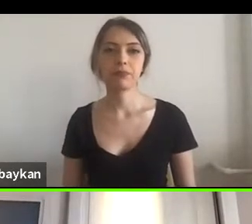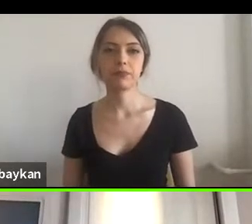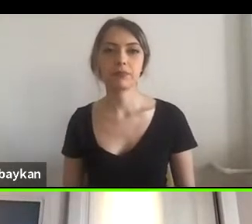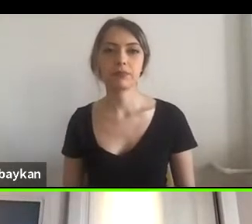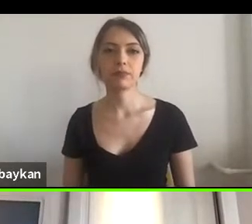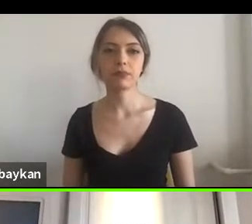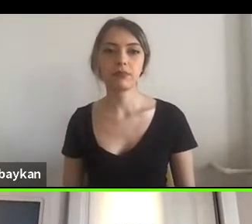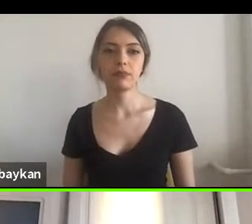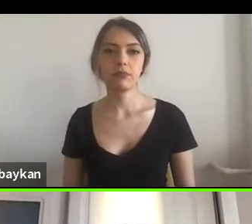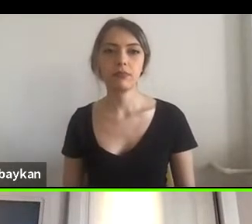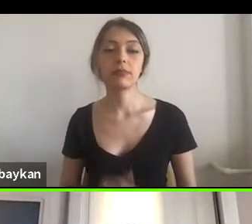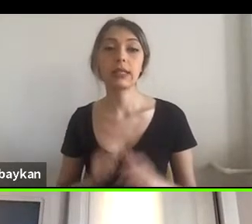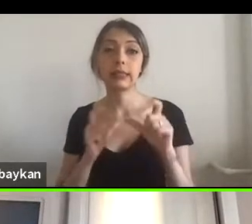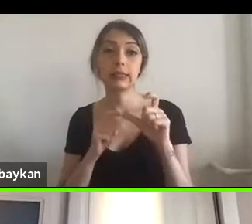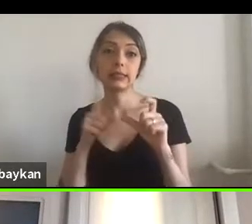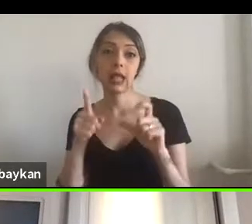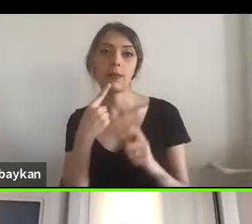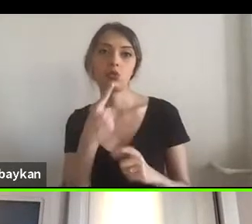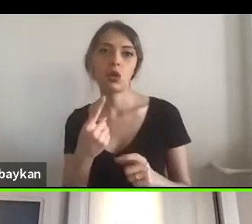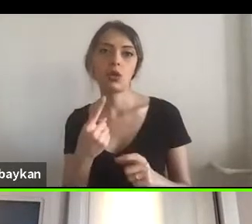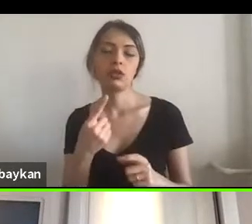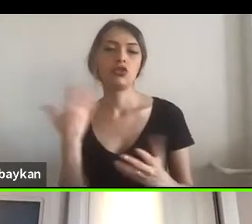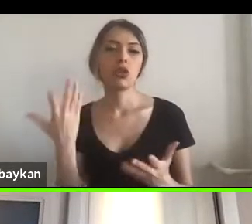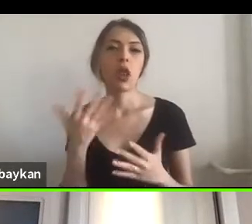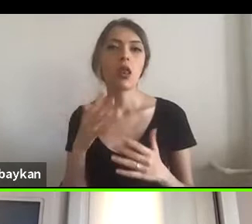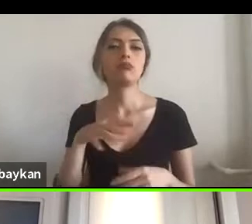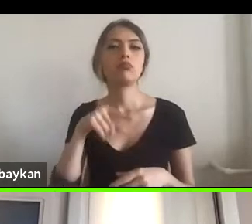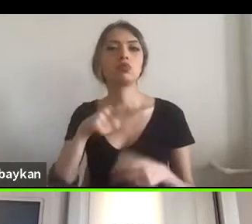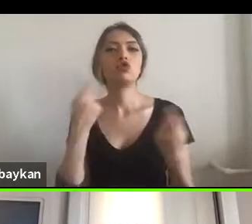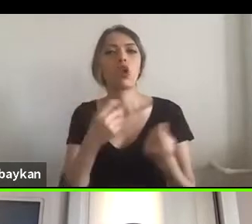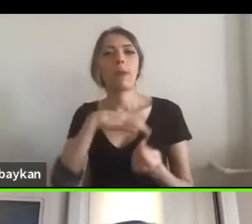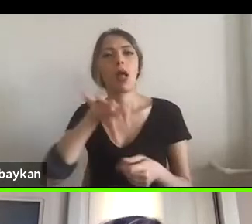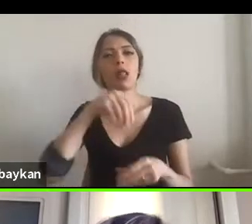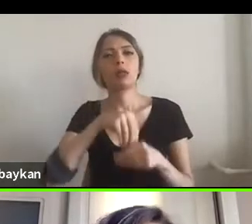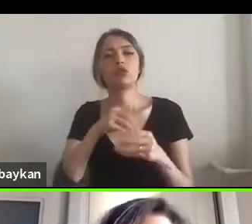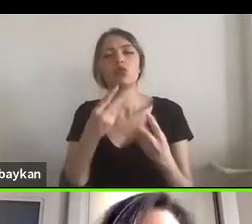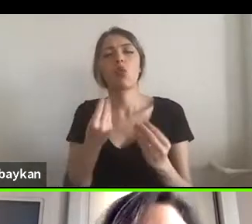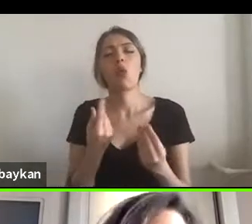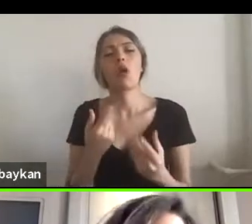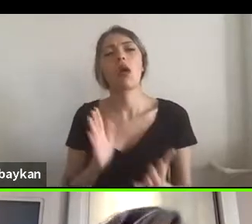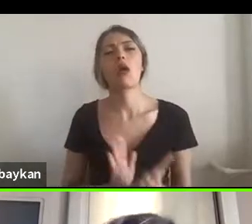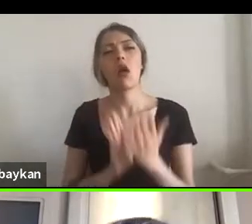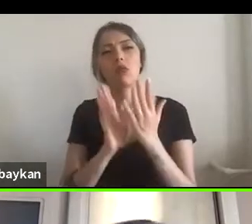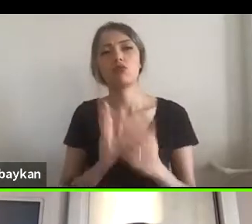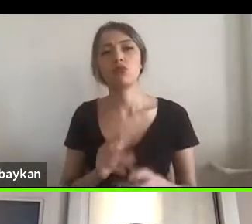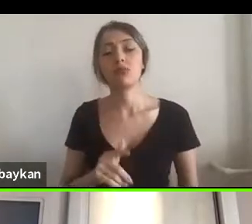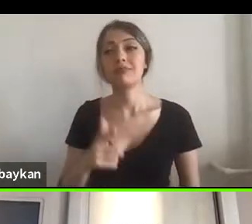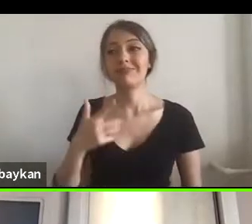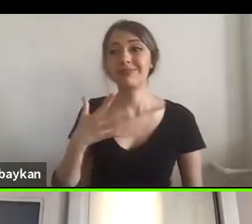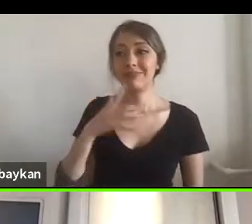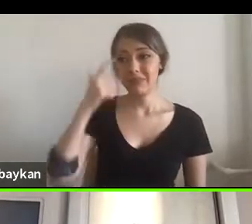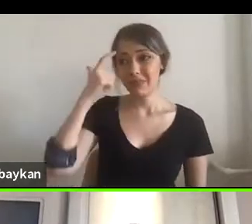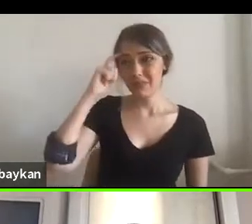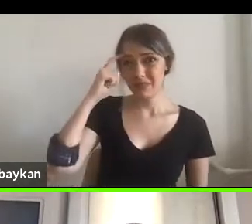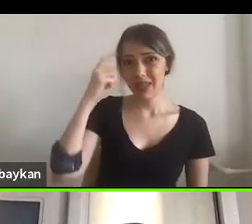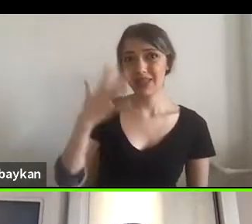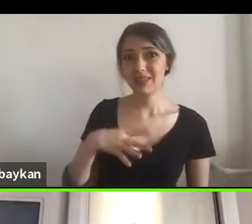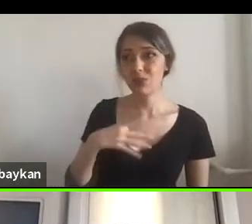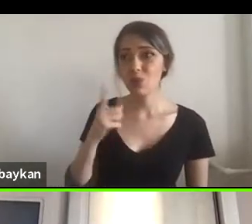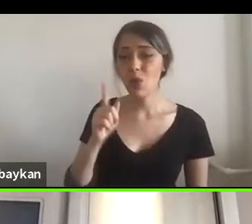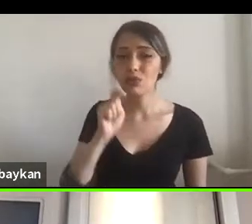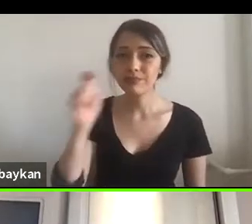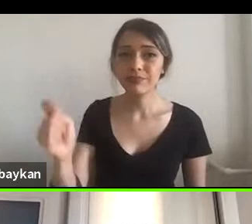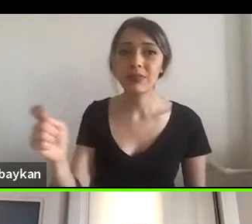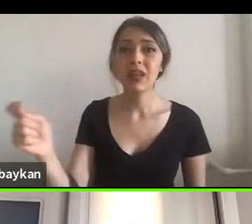Selim'in söyledikleri alanda çok karşılaştığımız bir şey. Yani o talep edilen bilgilerin verilmemesi, şekilde genel